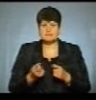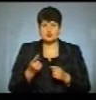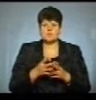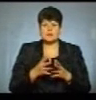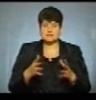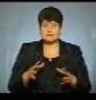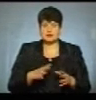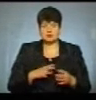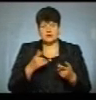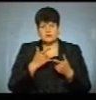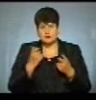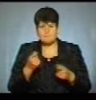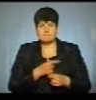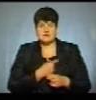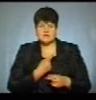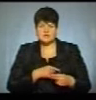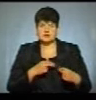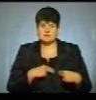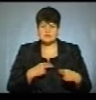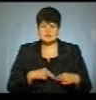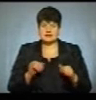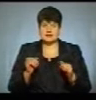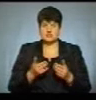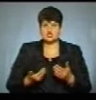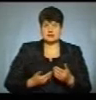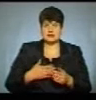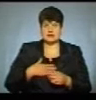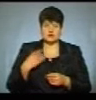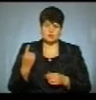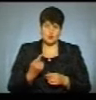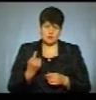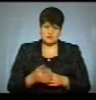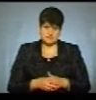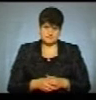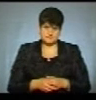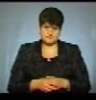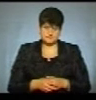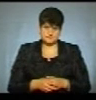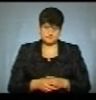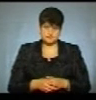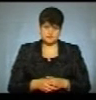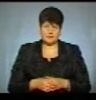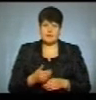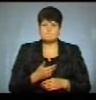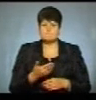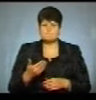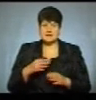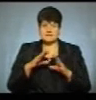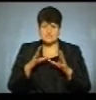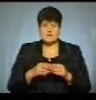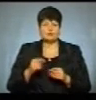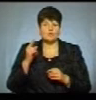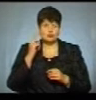були інформовані як медичні працівники, так і, звичайно, жителі нашої області. Безпосередньо ми в загальному